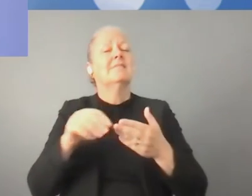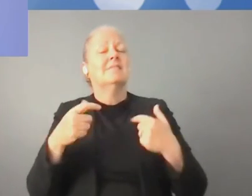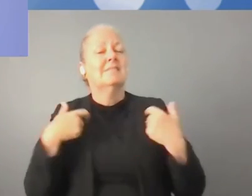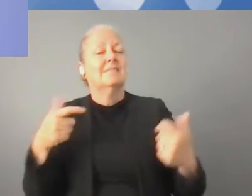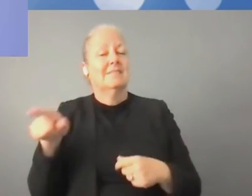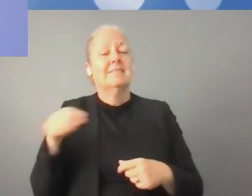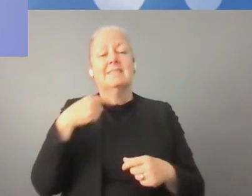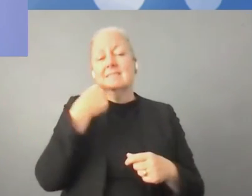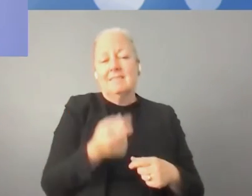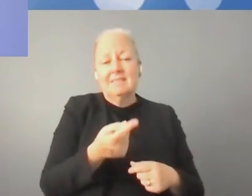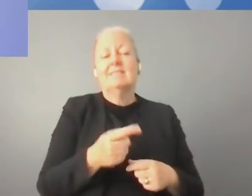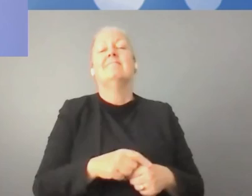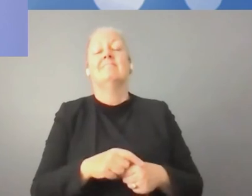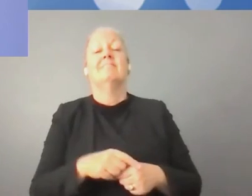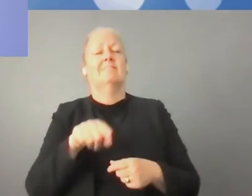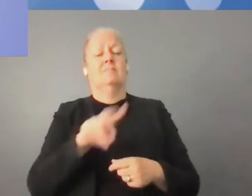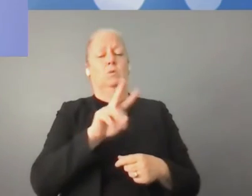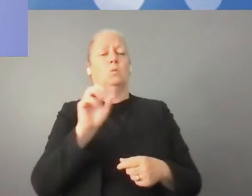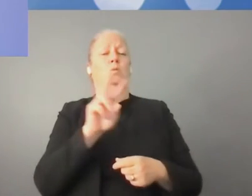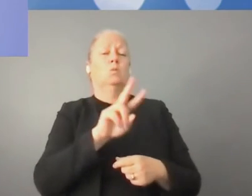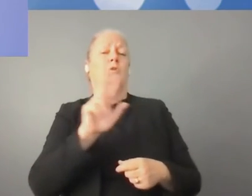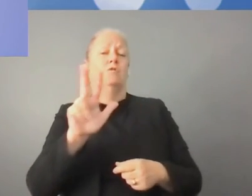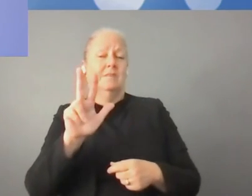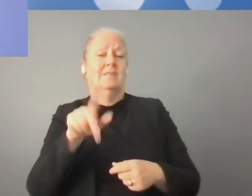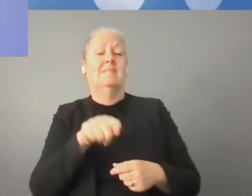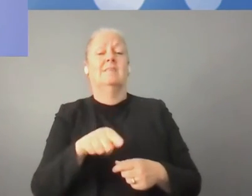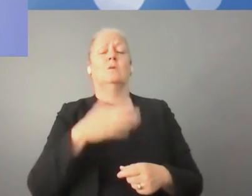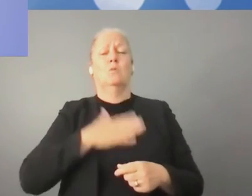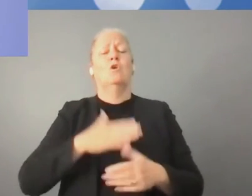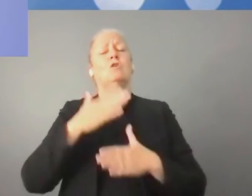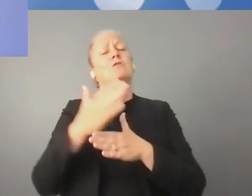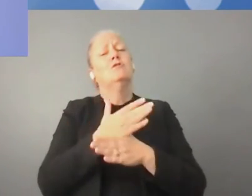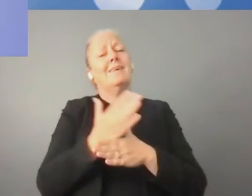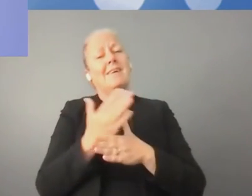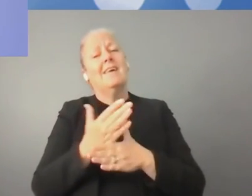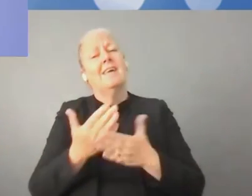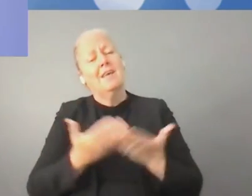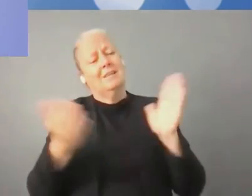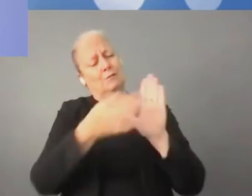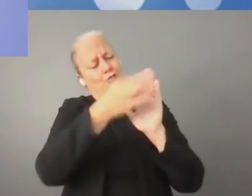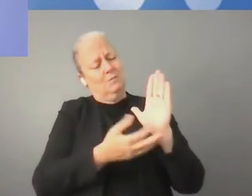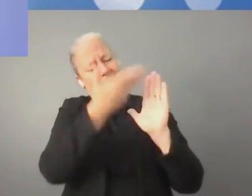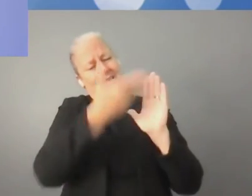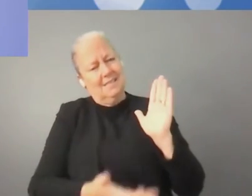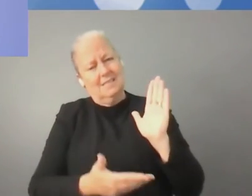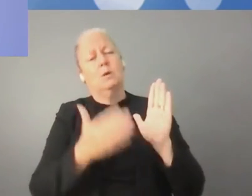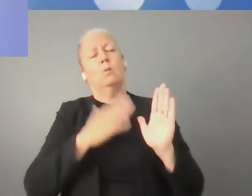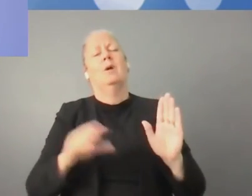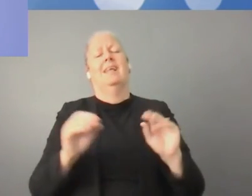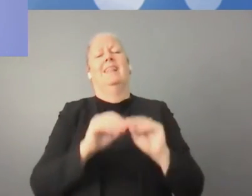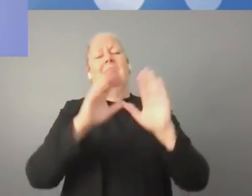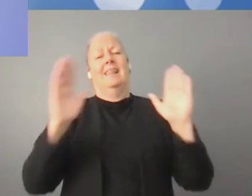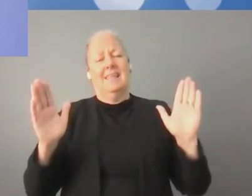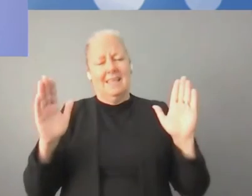глобальном цифровом соглашении, предложенном генеральным секретарем. Эта инициатива, известная как Global Digital